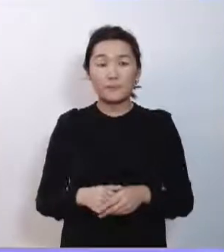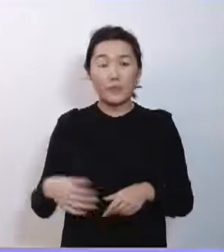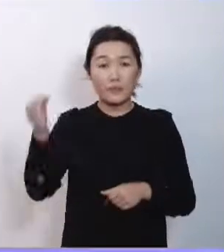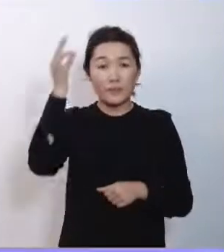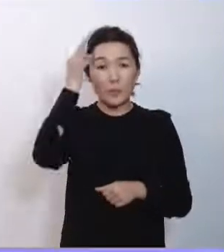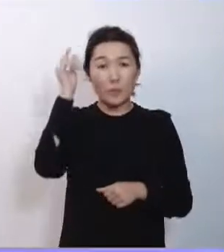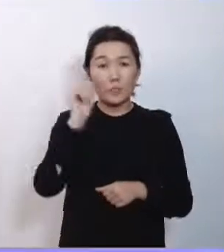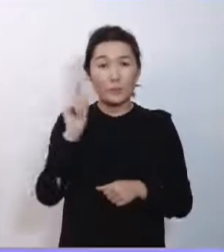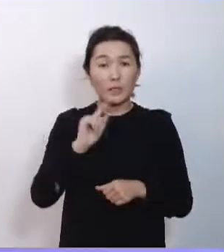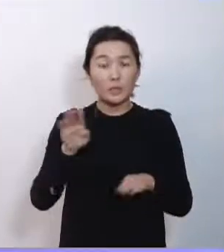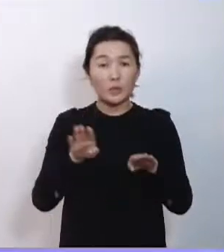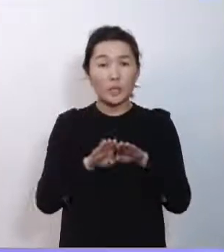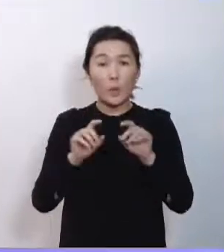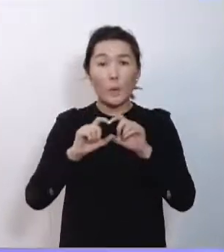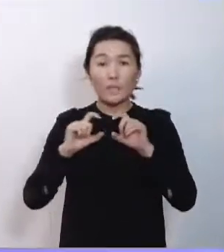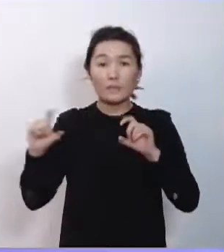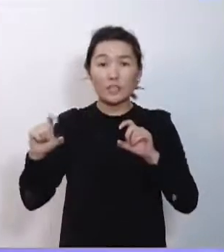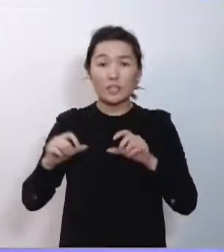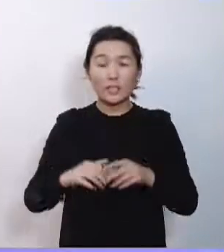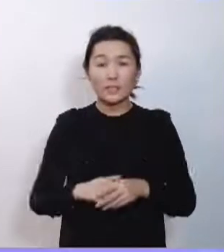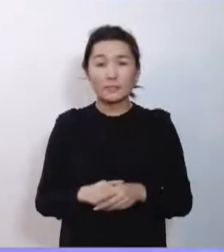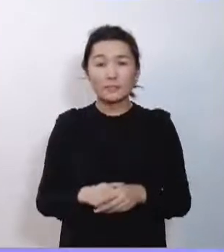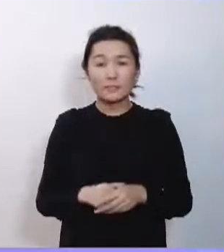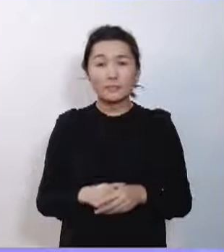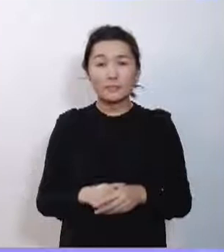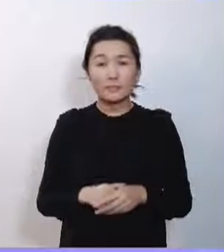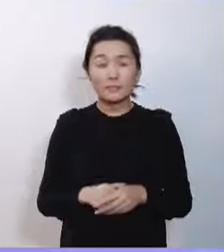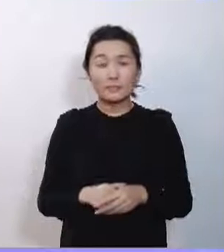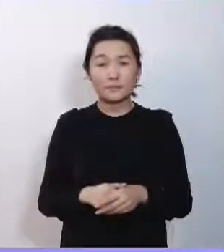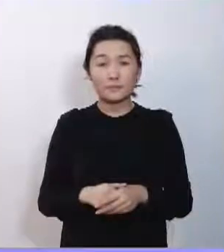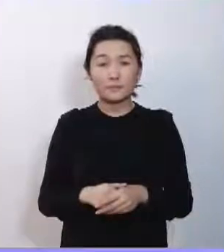Вспомним, что такое предложение.